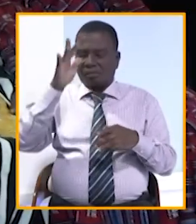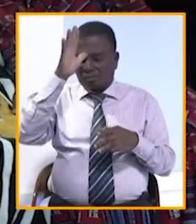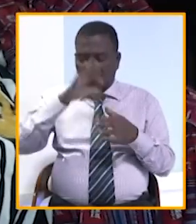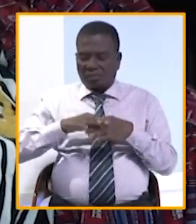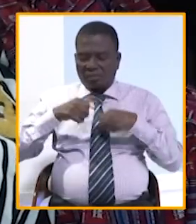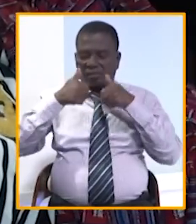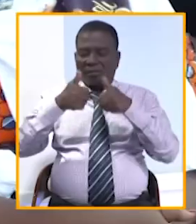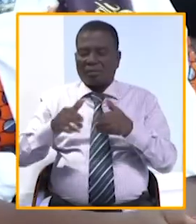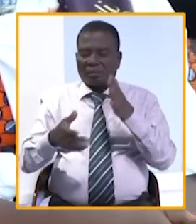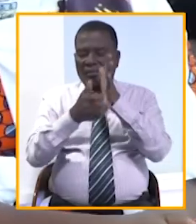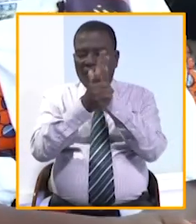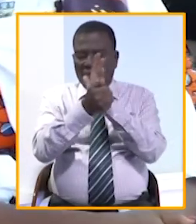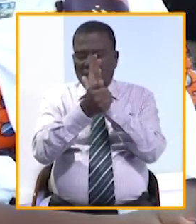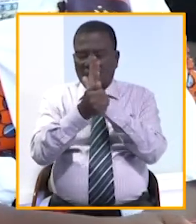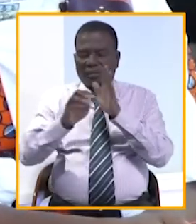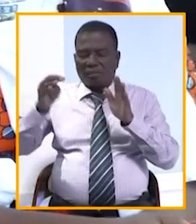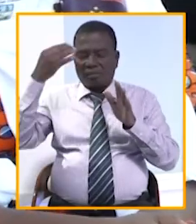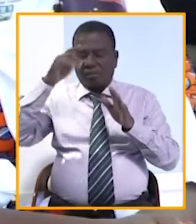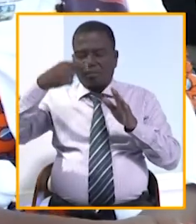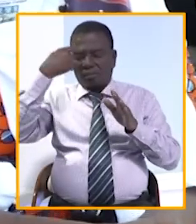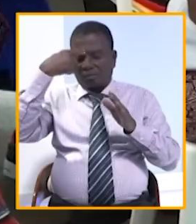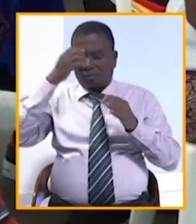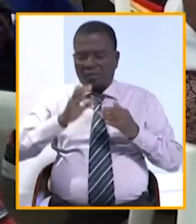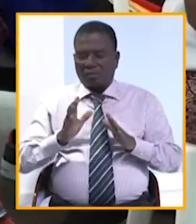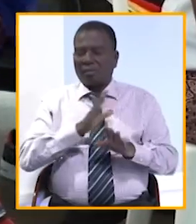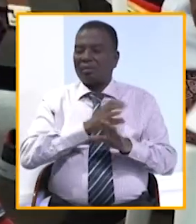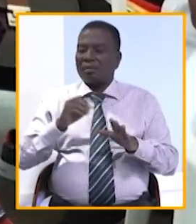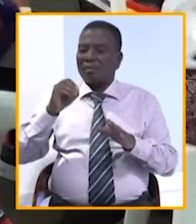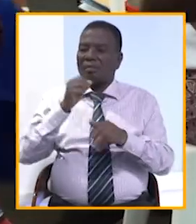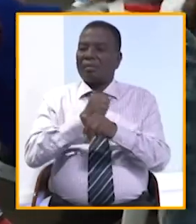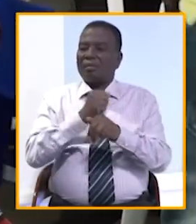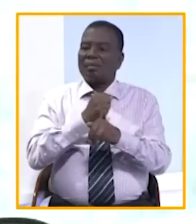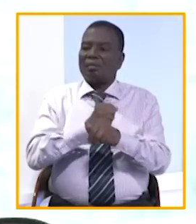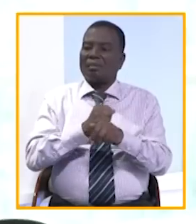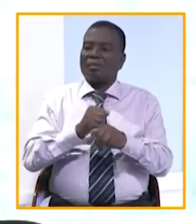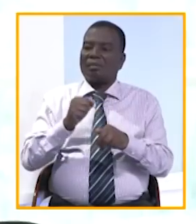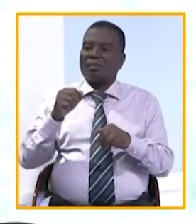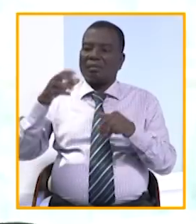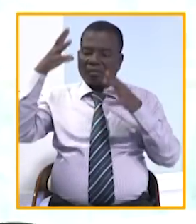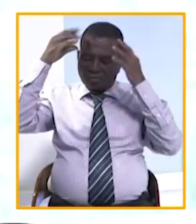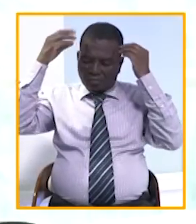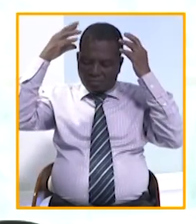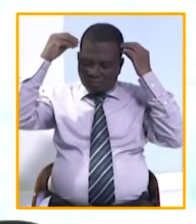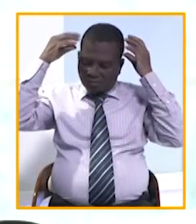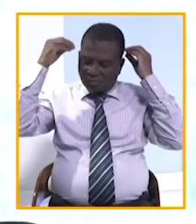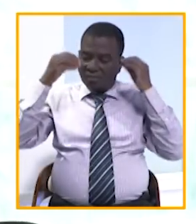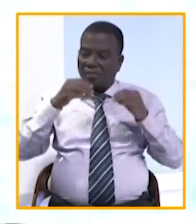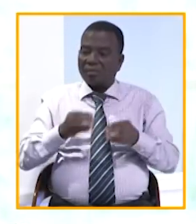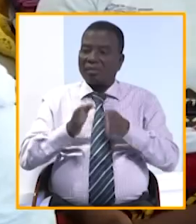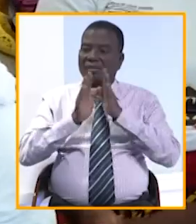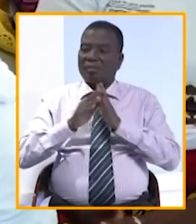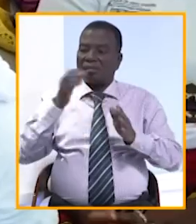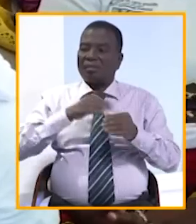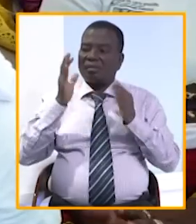cette remise de chèque, le ministre-gouverneur du district autonome d'Abidjan, Robert Beugré-Mambé, exhorte